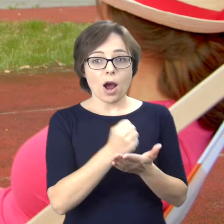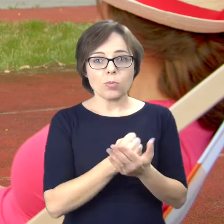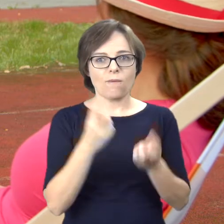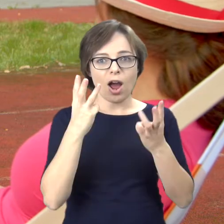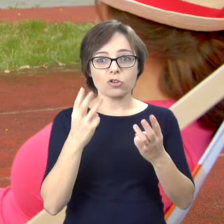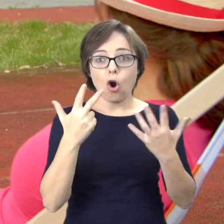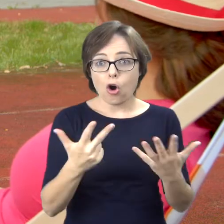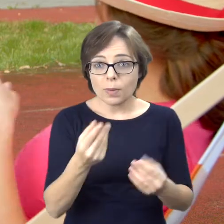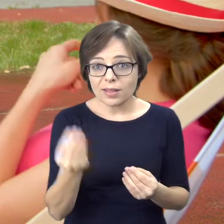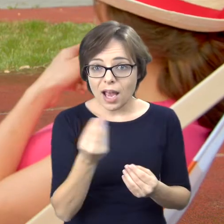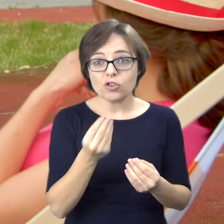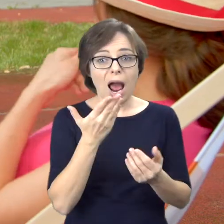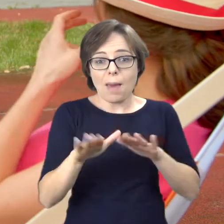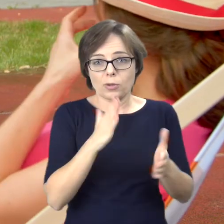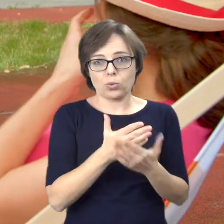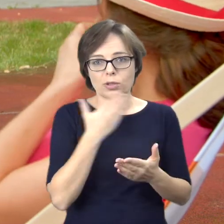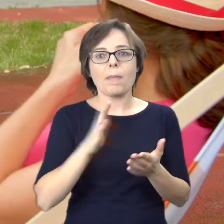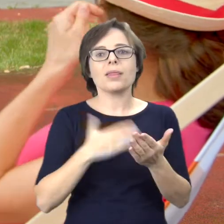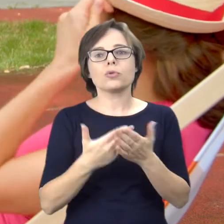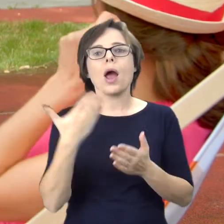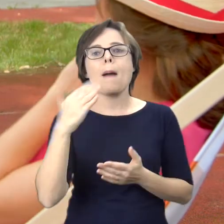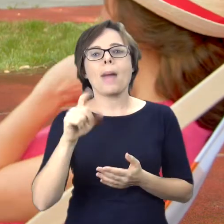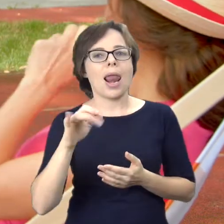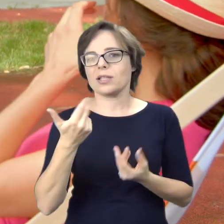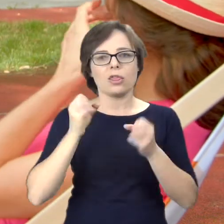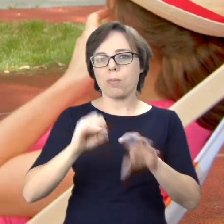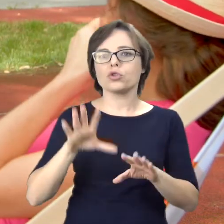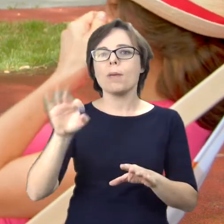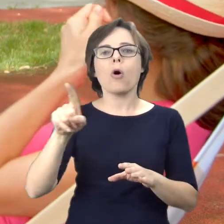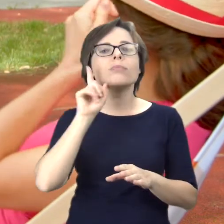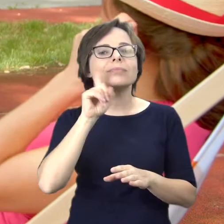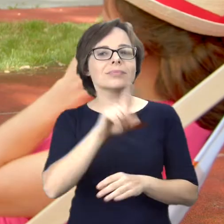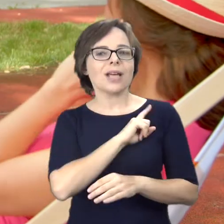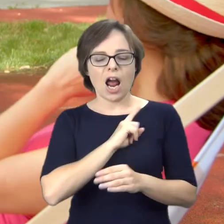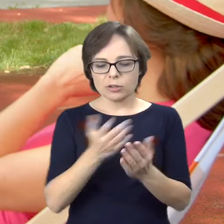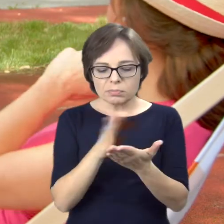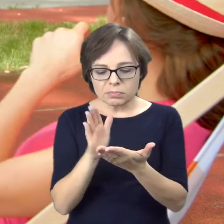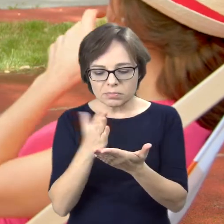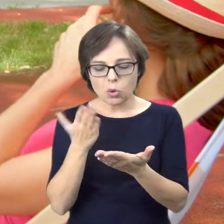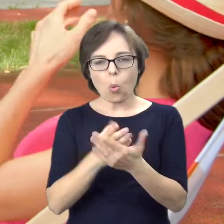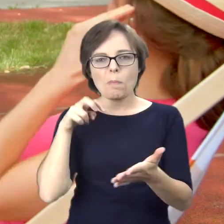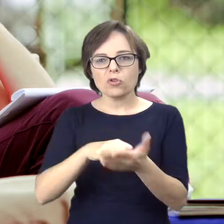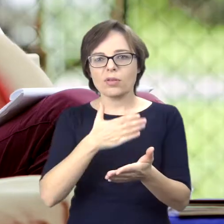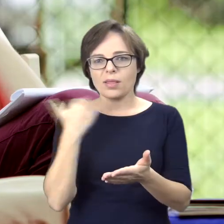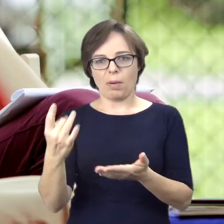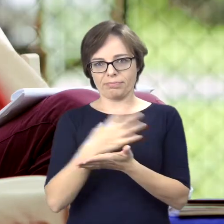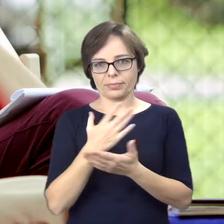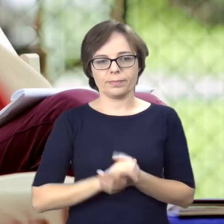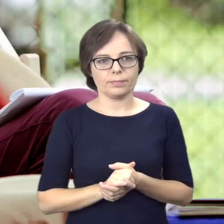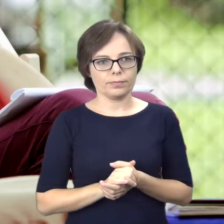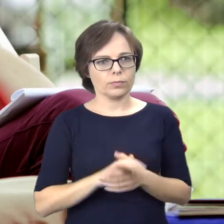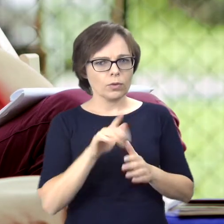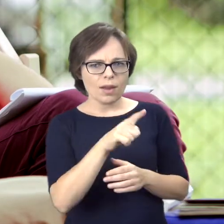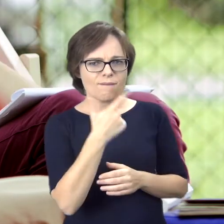ma miejsca totalnie. W Malezji jak byłem, to mnie już nie wpuścili, bo gościu przejrzał, mówi nie, to już nie ma gdzie wbić pieczątki, więc dałem mu ten... Zajmuje ci to